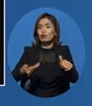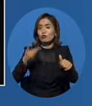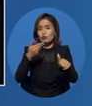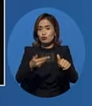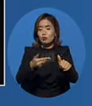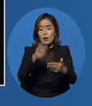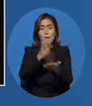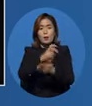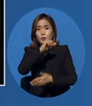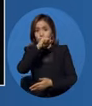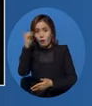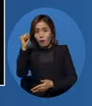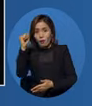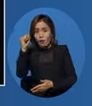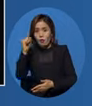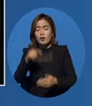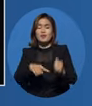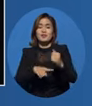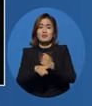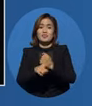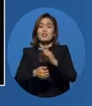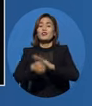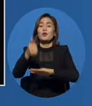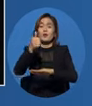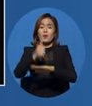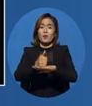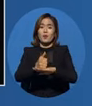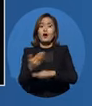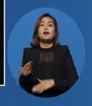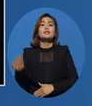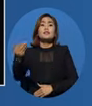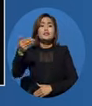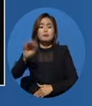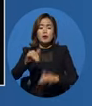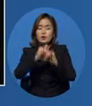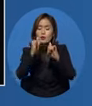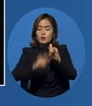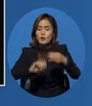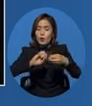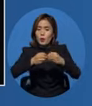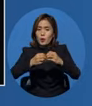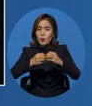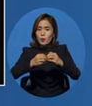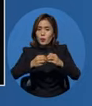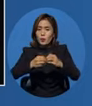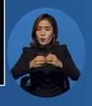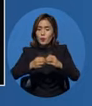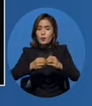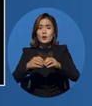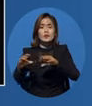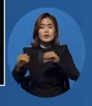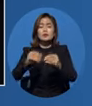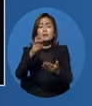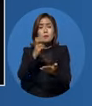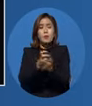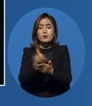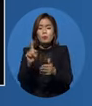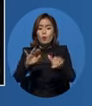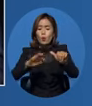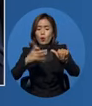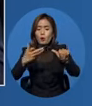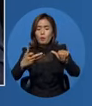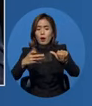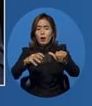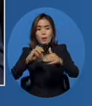법이 토 말에서 아주 의미 있는 성과를 냈습니다 그러나 이제 역사가 굳이 법에서 5.18 만 빼다 보니까 친일 차량